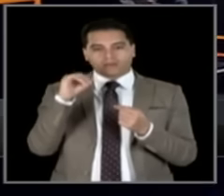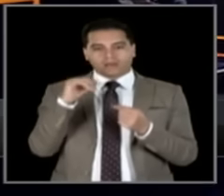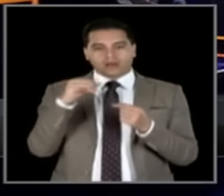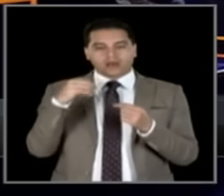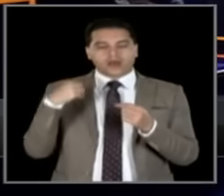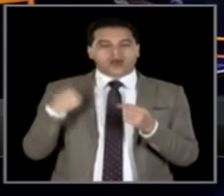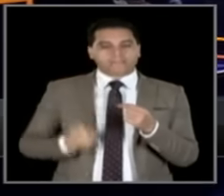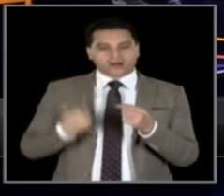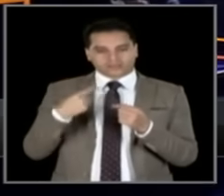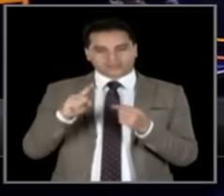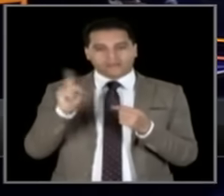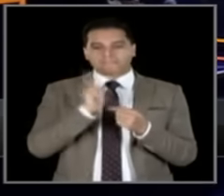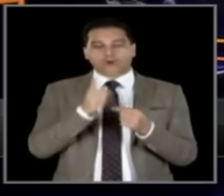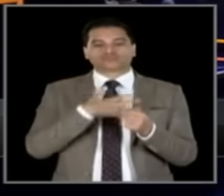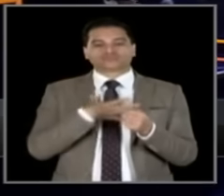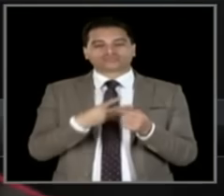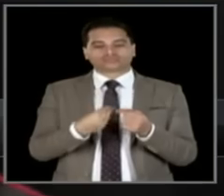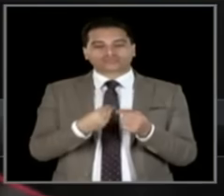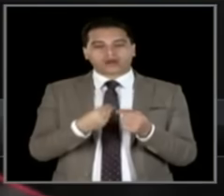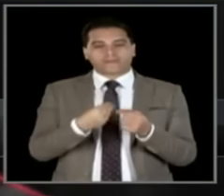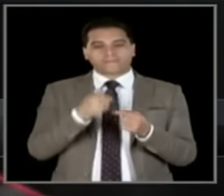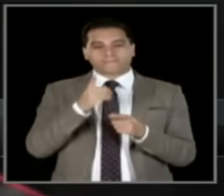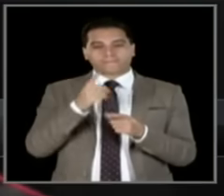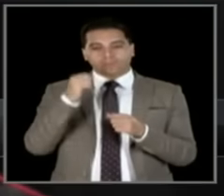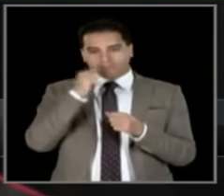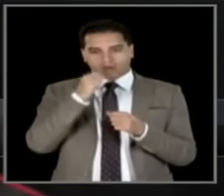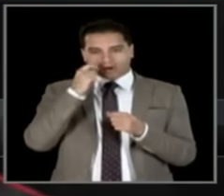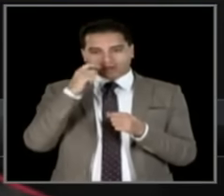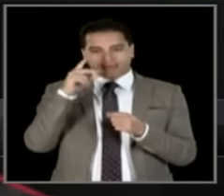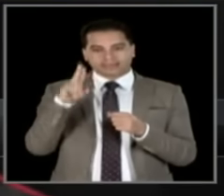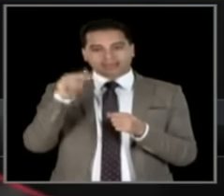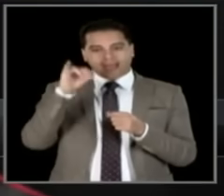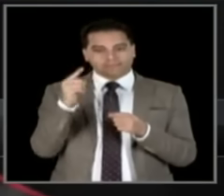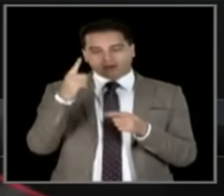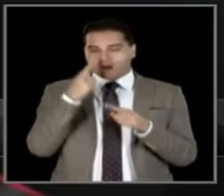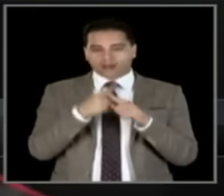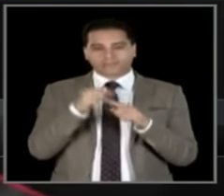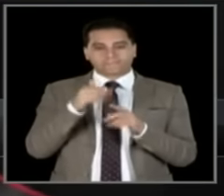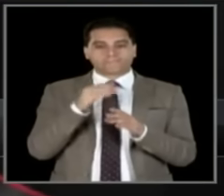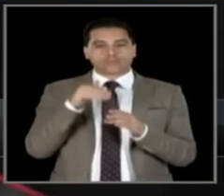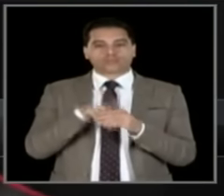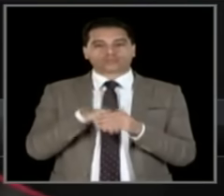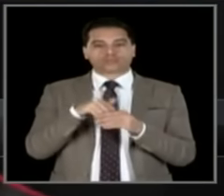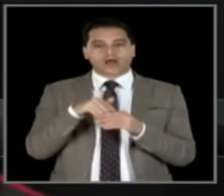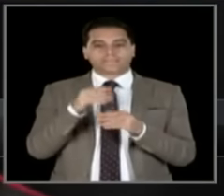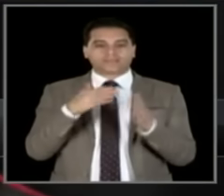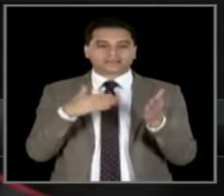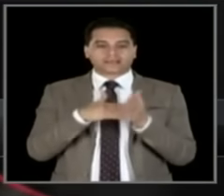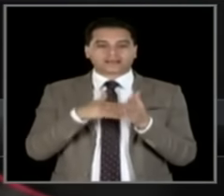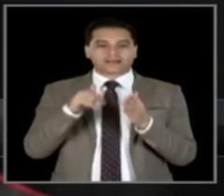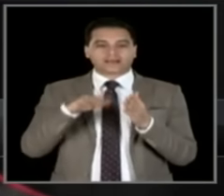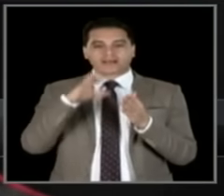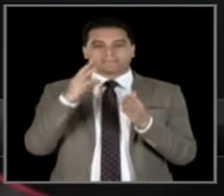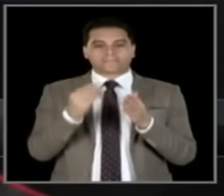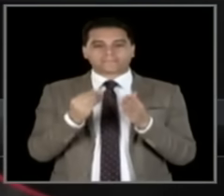البحرين. صح. ملهمش في الطيبة أغنية المطرب مصري، فمن هو؟ تامر حسني. غلط. ما هو أول منتخب عربي وصل لنصف نهائي أولمبياد